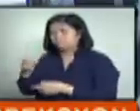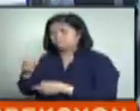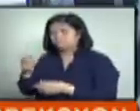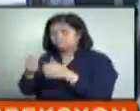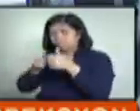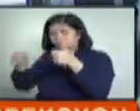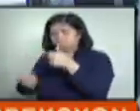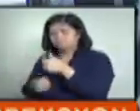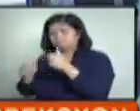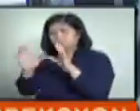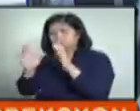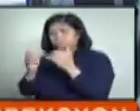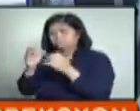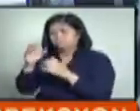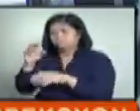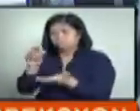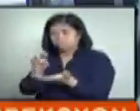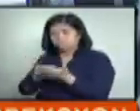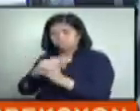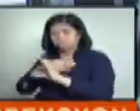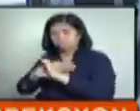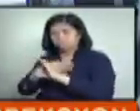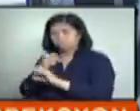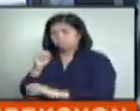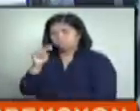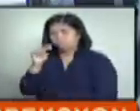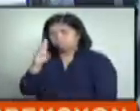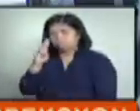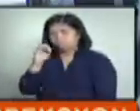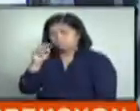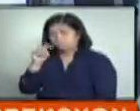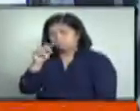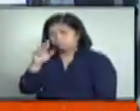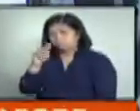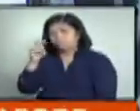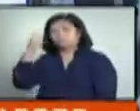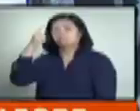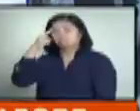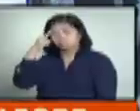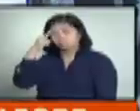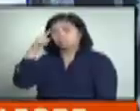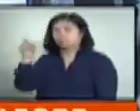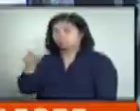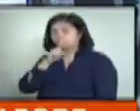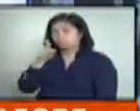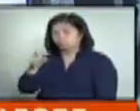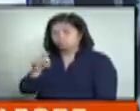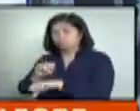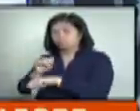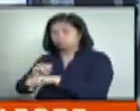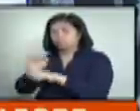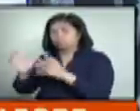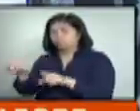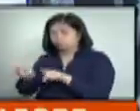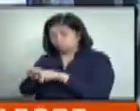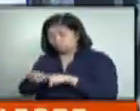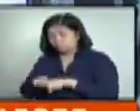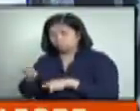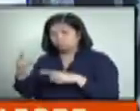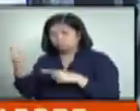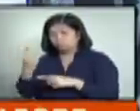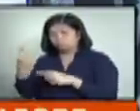ay subcontractor. Sir, ikaw ay subcontractor. So, ang pagkakala po namin, kayo po ay isang manggagawa din